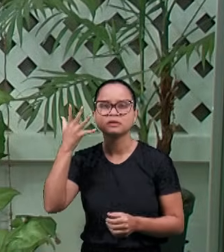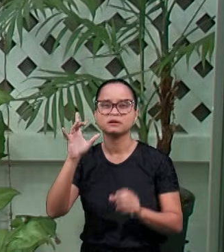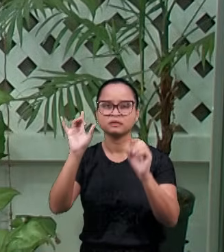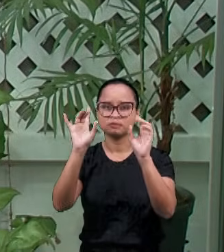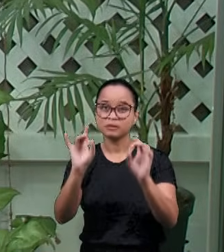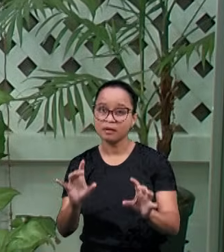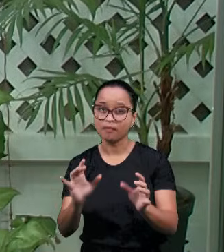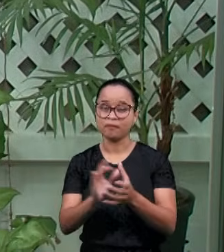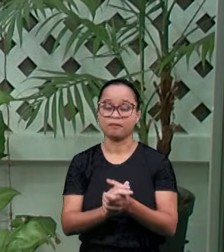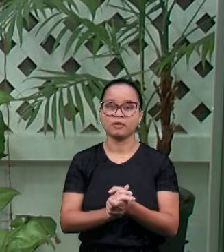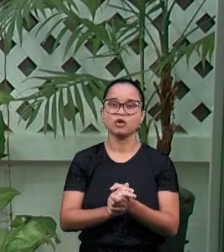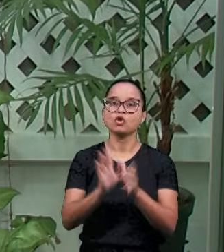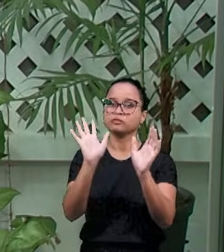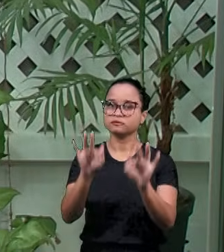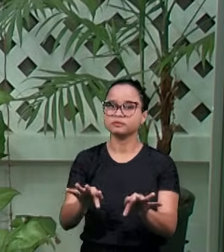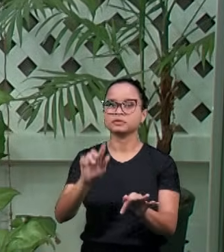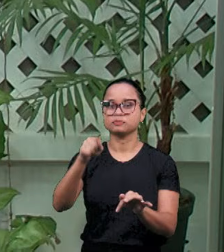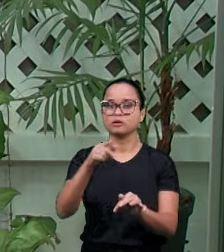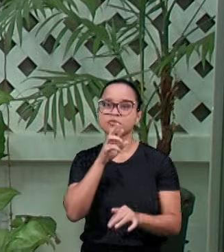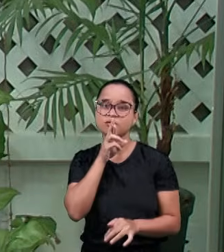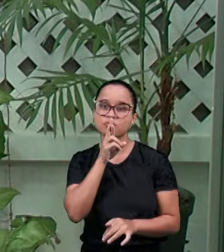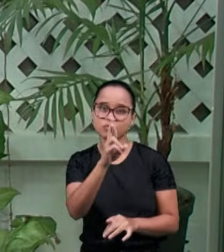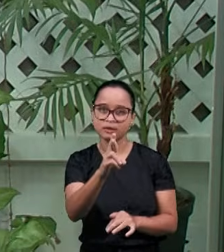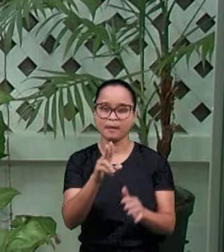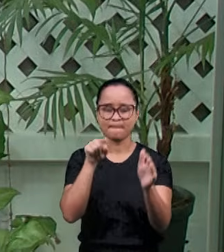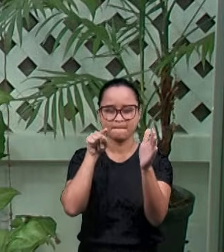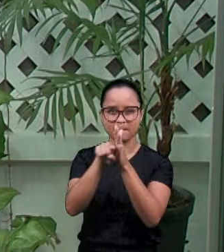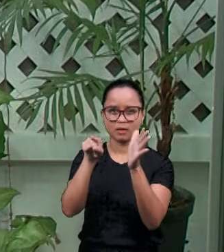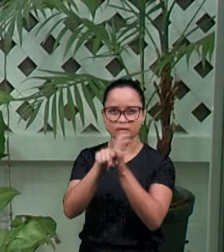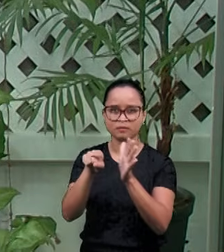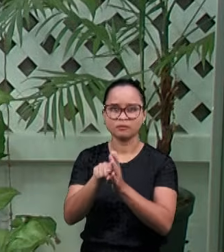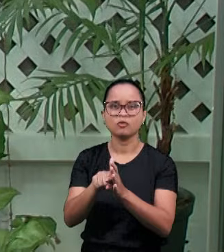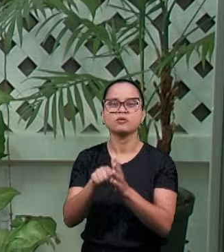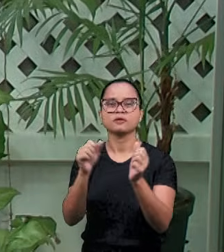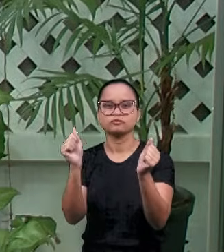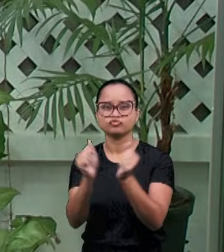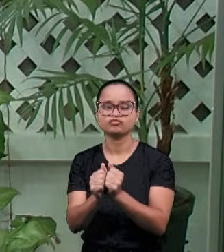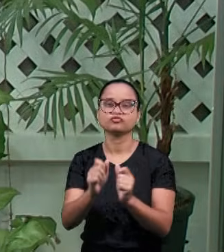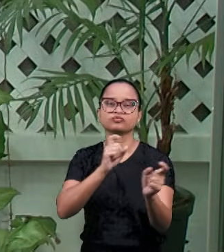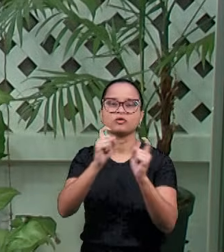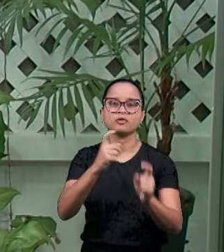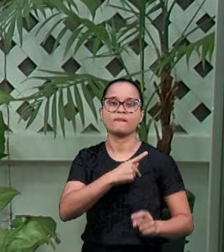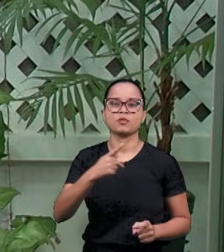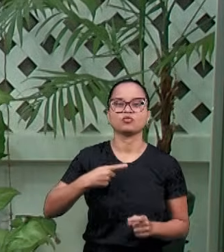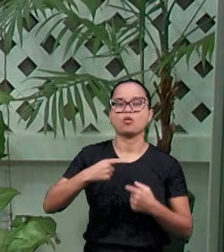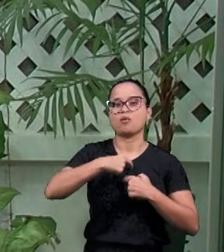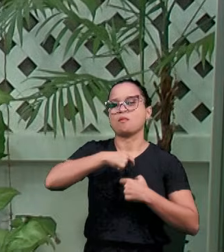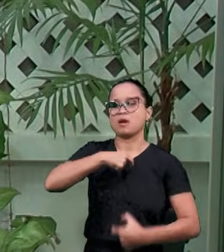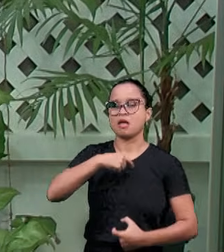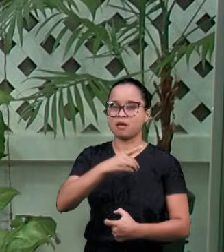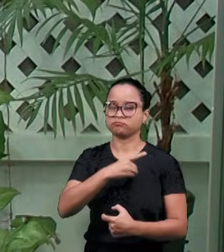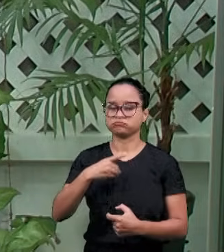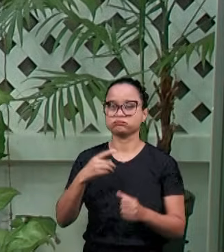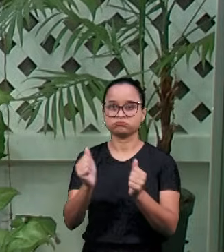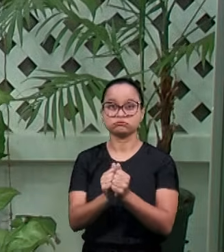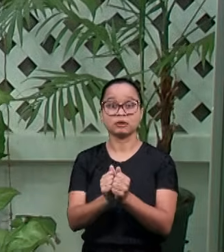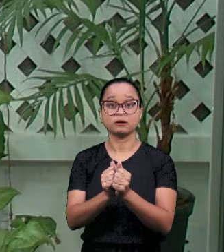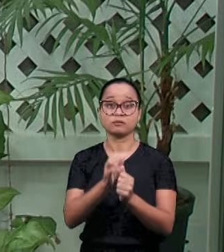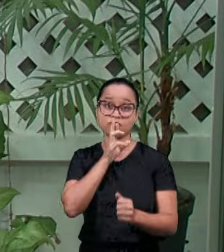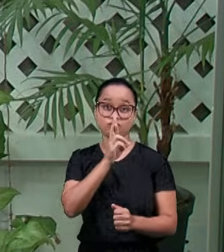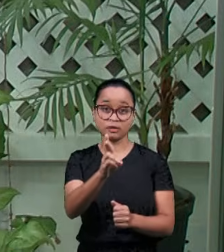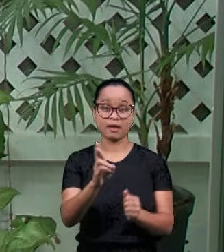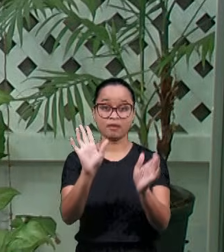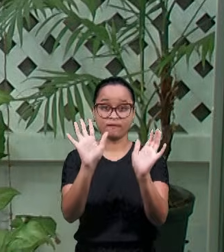qui vont répondre les questions, on va s'asseoir avec les pasteurs ouvriers, vont répondre. À la fin,